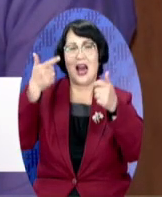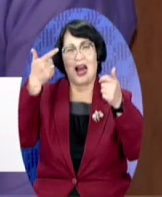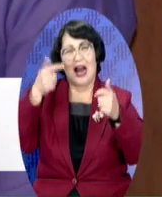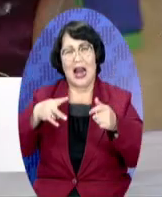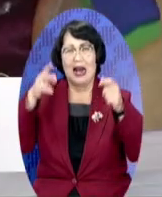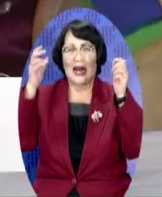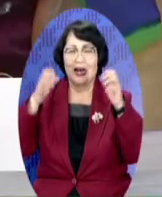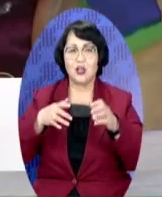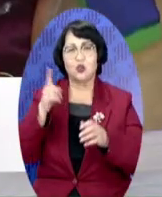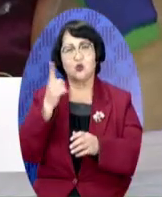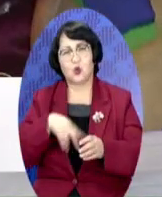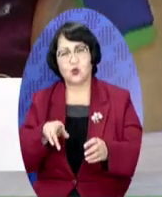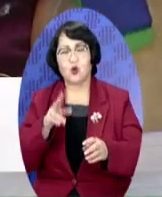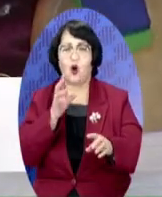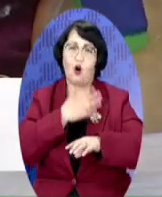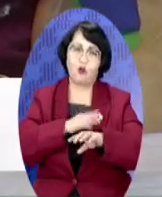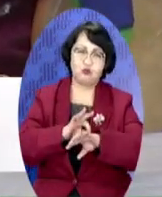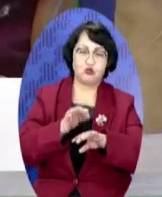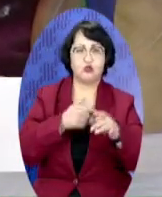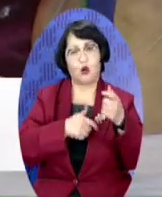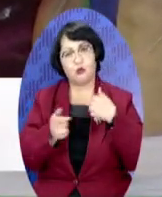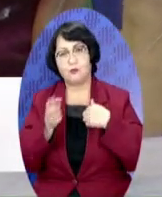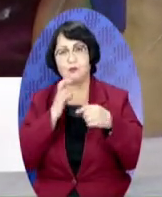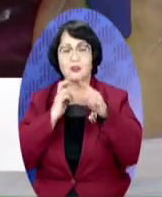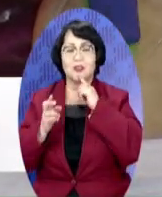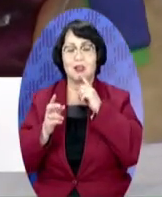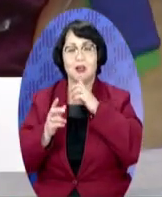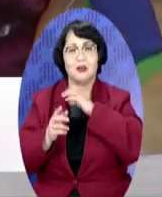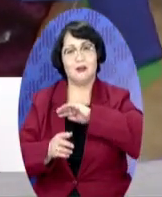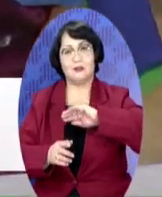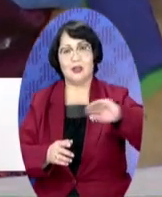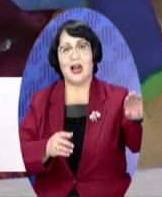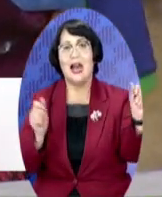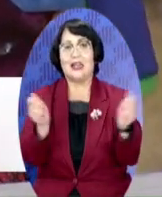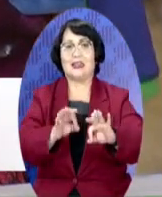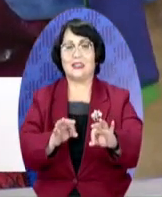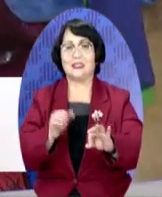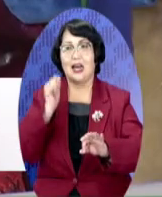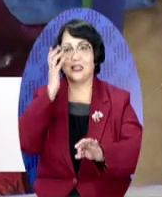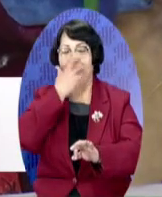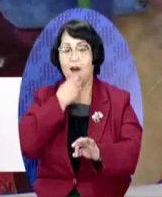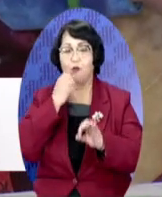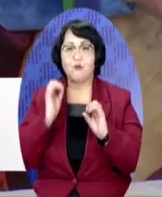гай барцтаас хамгаалдаг бүх зүйл сайн сайхан болдог хэмээн эртний туульчид үздэг байна.